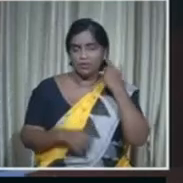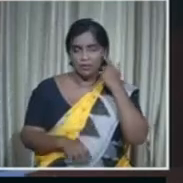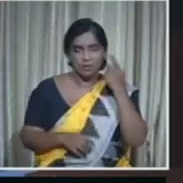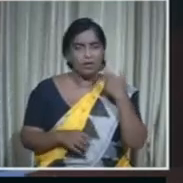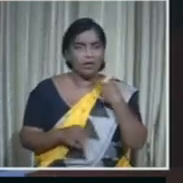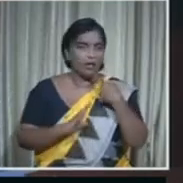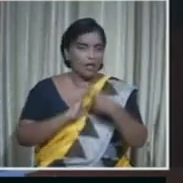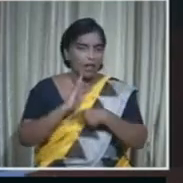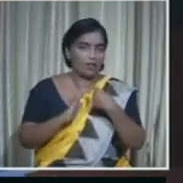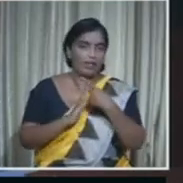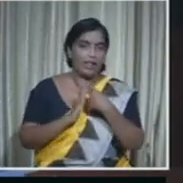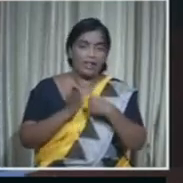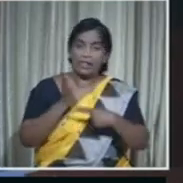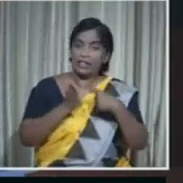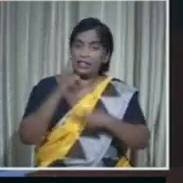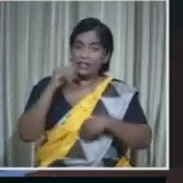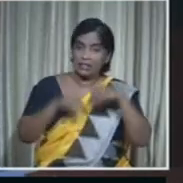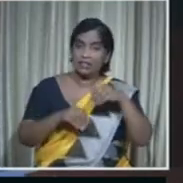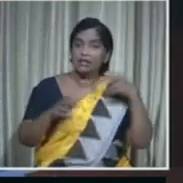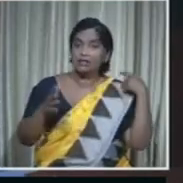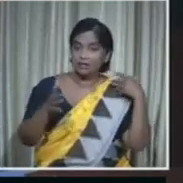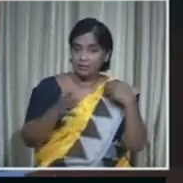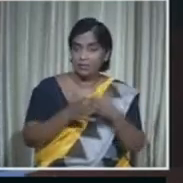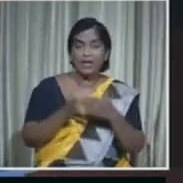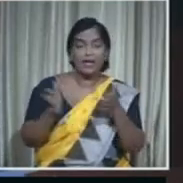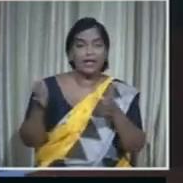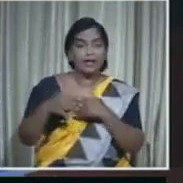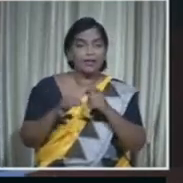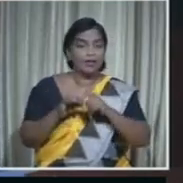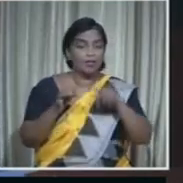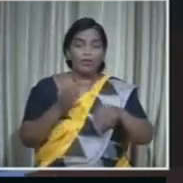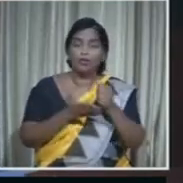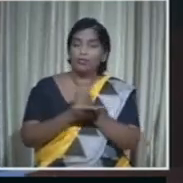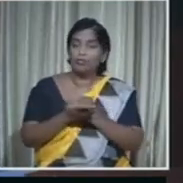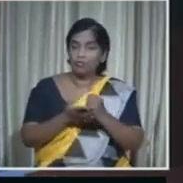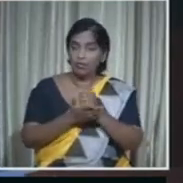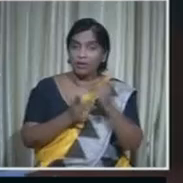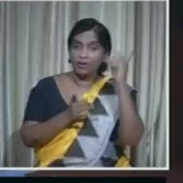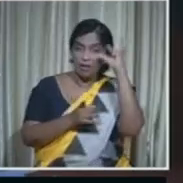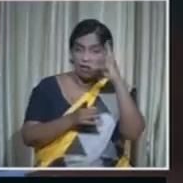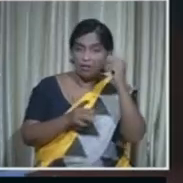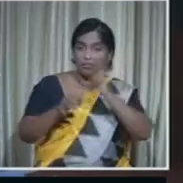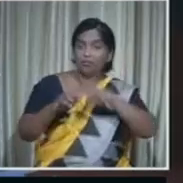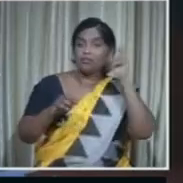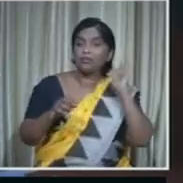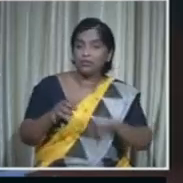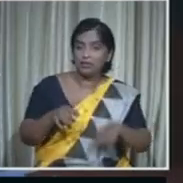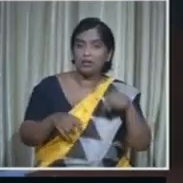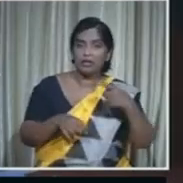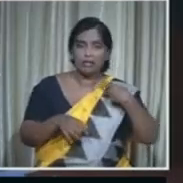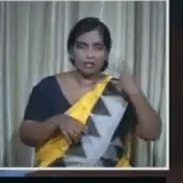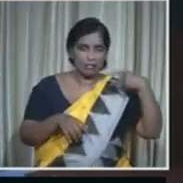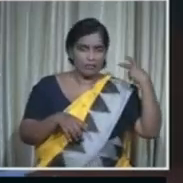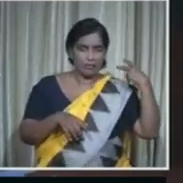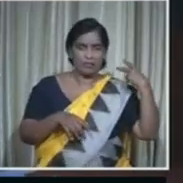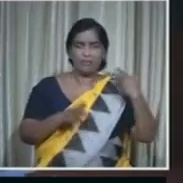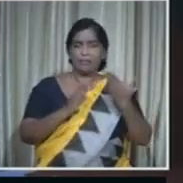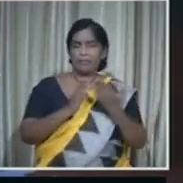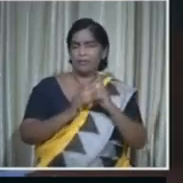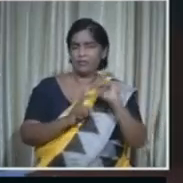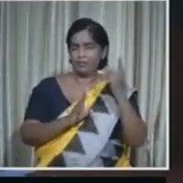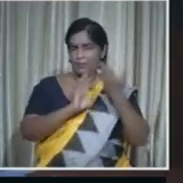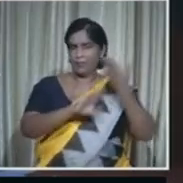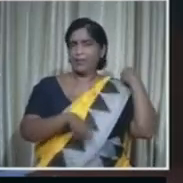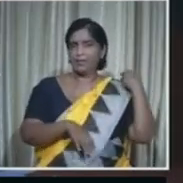අපි දන්න ලංකා දේශපාලන ඉතිහාසය නේද? කැබිනට් මණ්ඩලයේ මුළු කැබිනට් මණ්ඩලයේම එකරයකින්ම ඉල්ලාස්සුනේ මේ දවස් දෙක තුනකට කලින්.